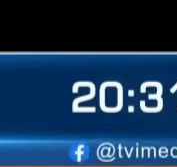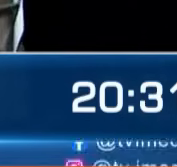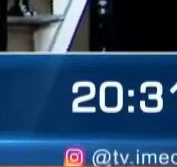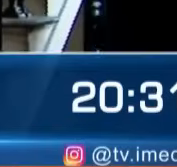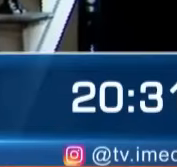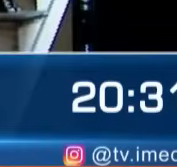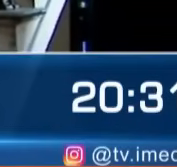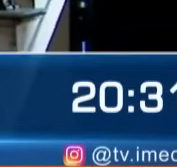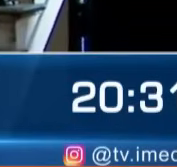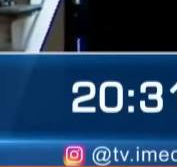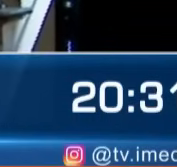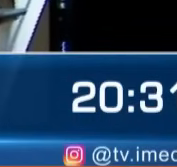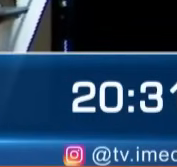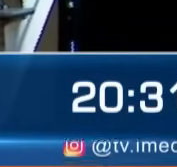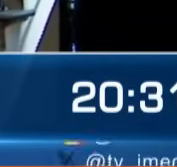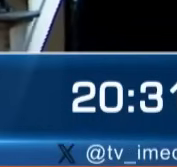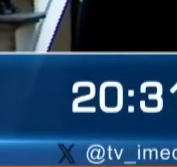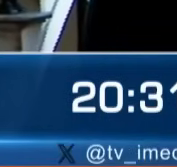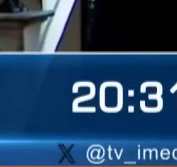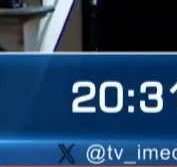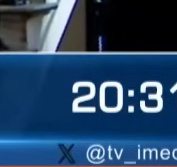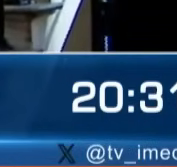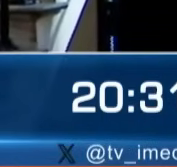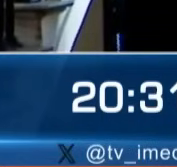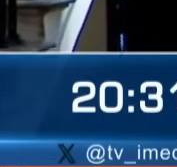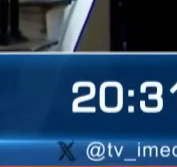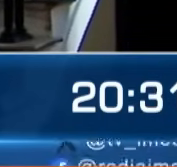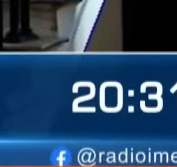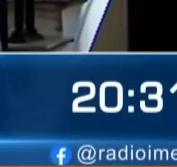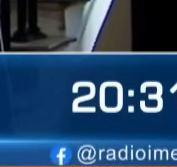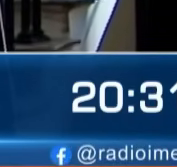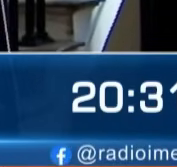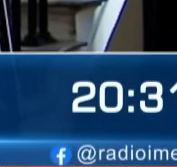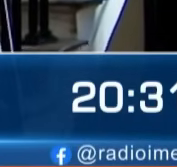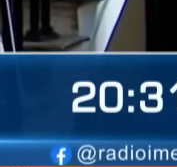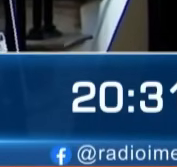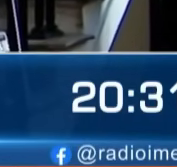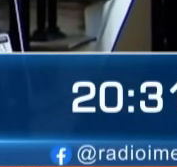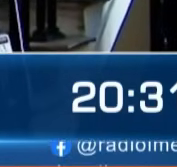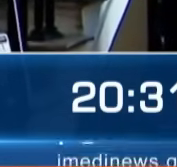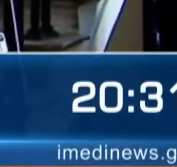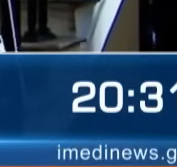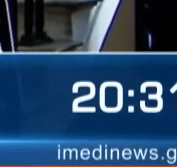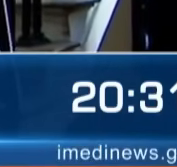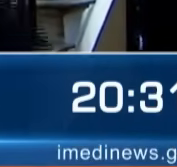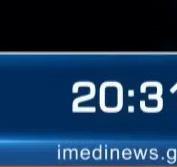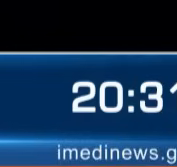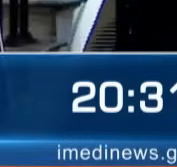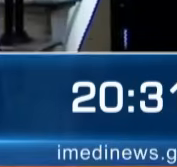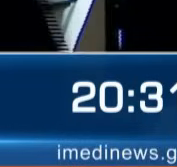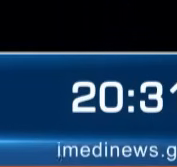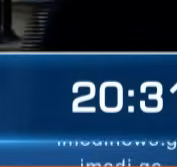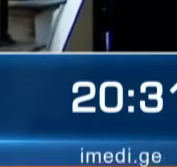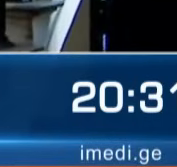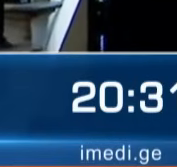საქმიანობის უწყვეტობა. ჩემთვის ყველაზე მნიშვნელოვანია საქართველოს სულა ევროინტეგრაციისკენ. Მან თქვა, რომ სურს ეს რაც შეიძლება სწრაფად და